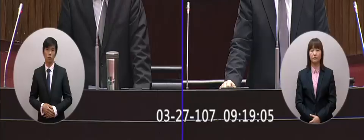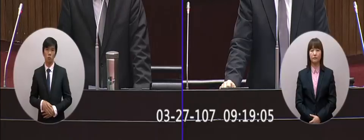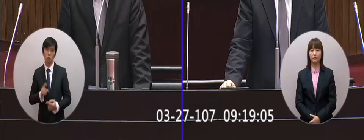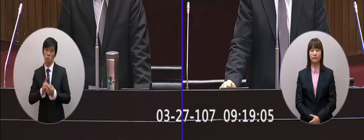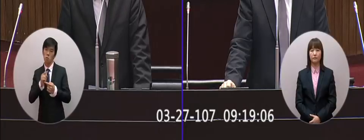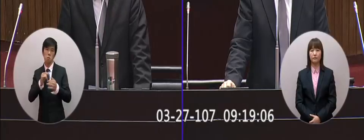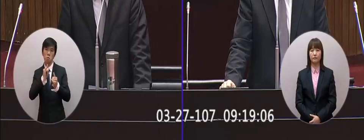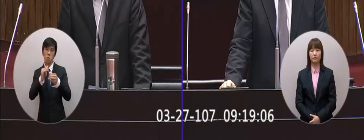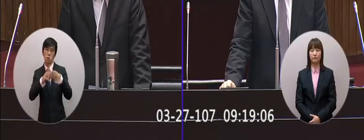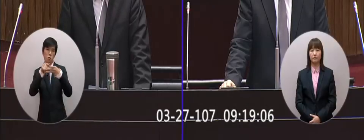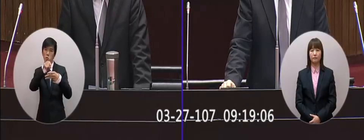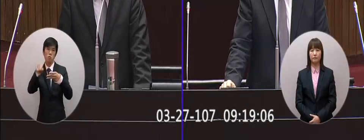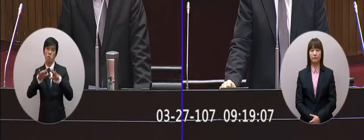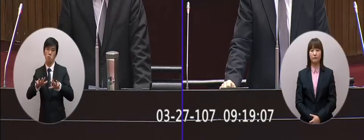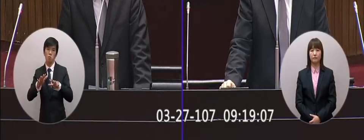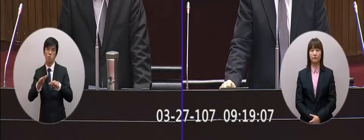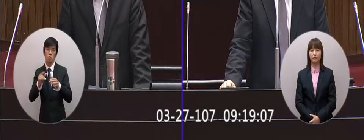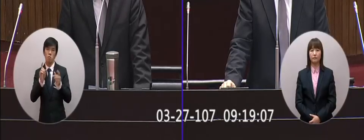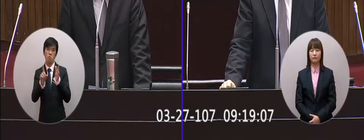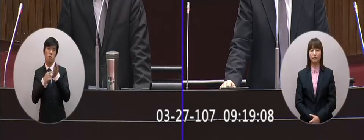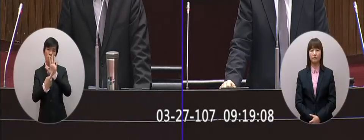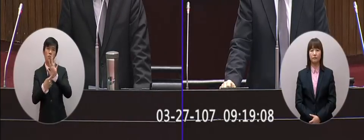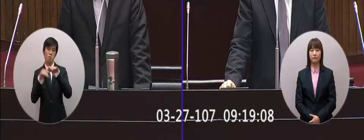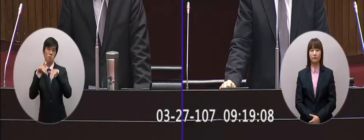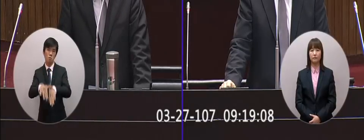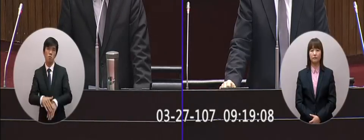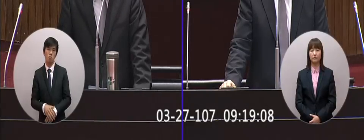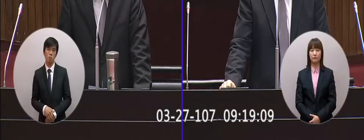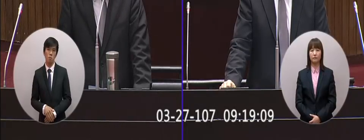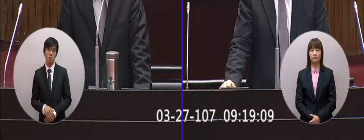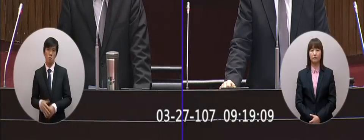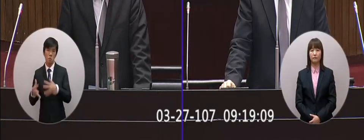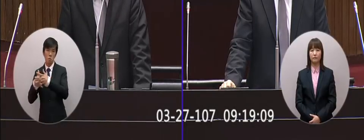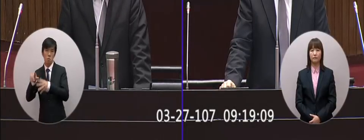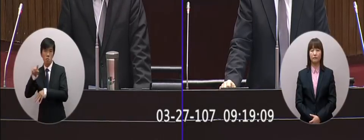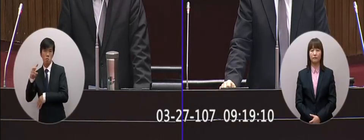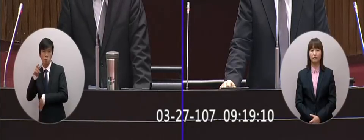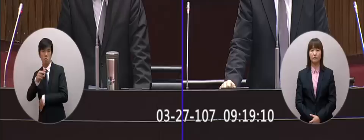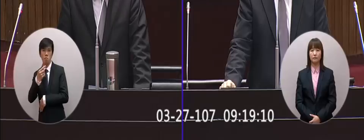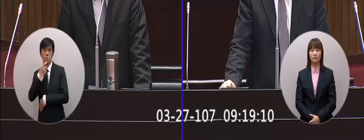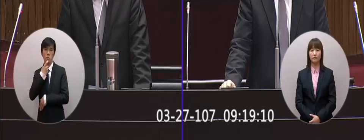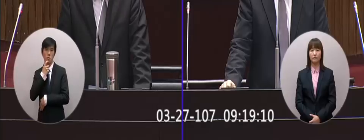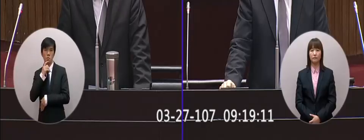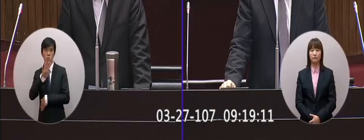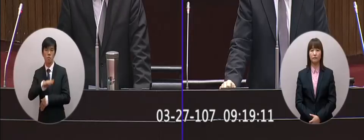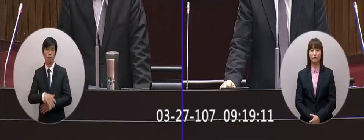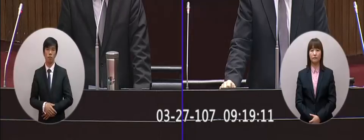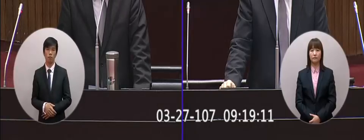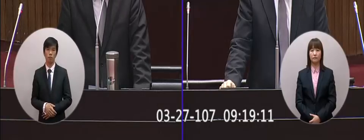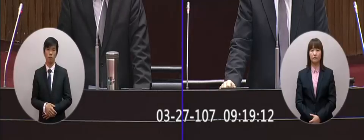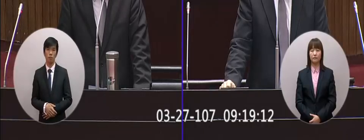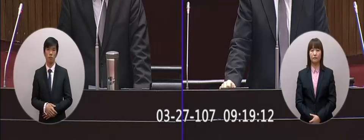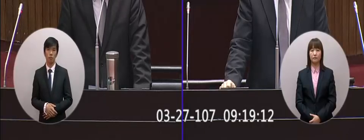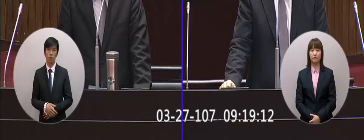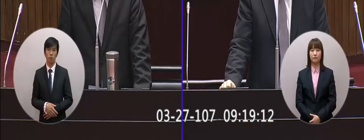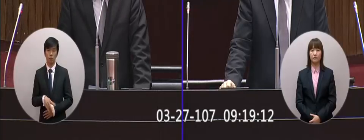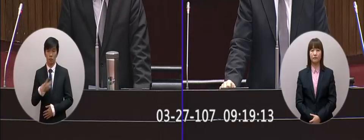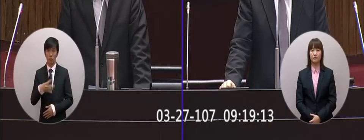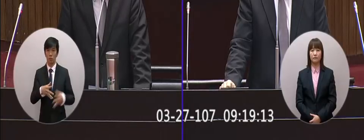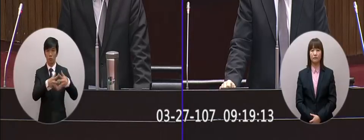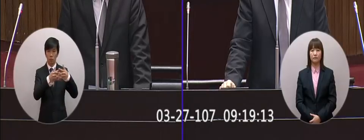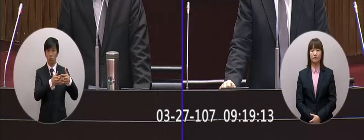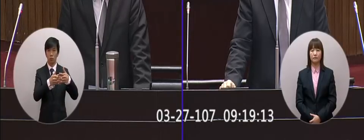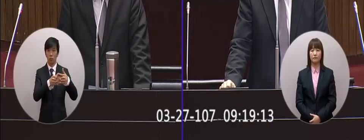上面是倒退，引起西方很大的这个疑虑，那第二个是中国的对美的贸易顺